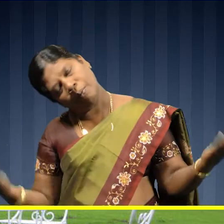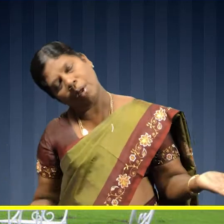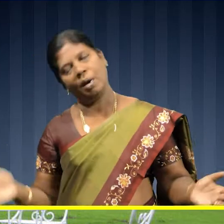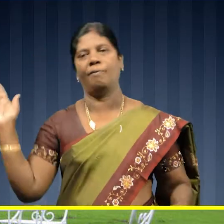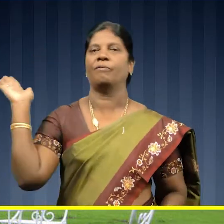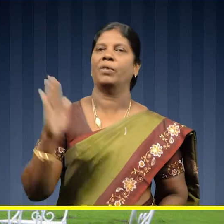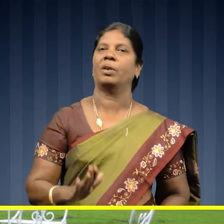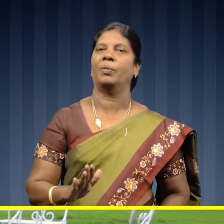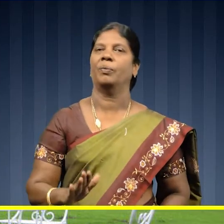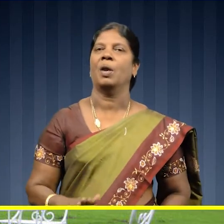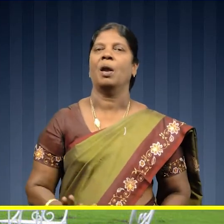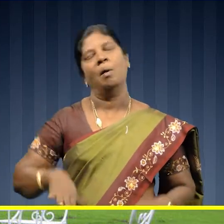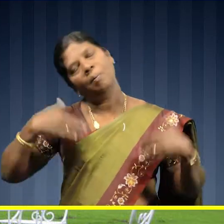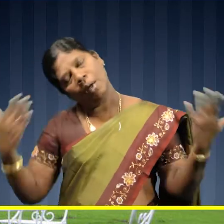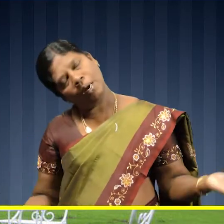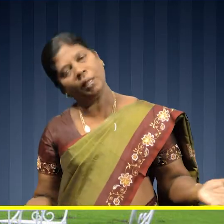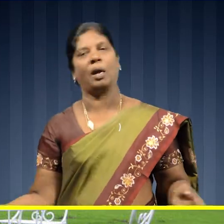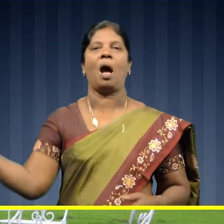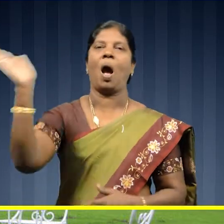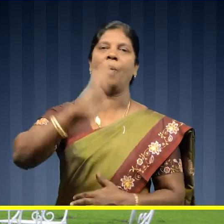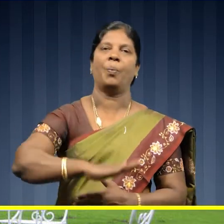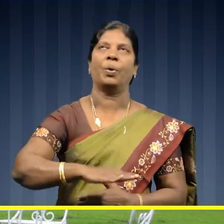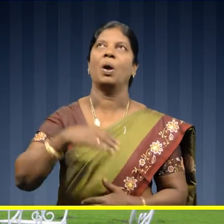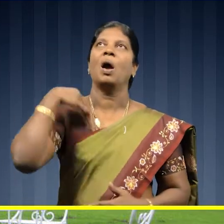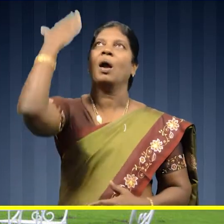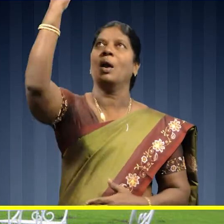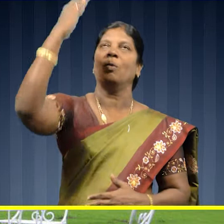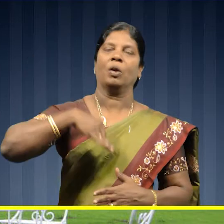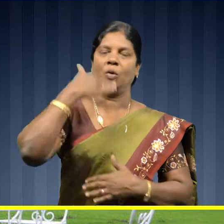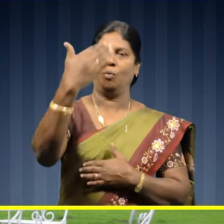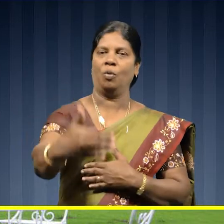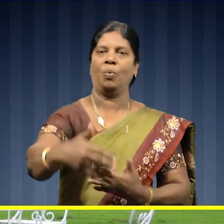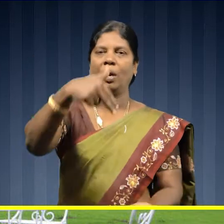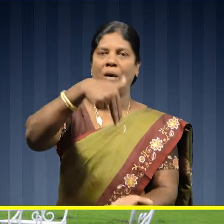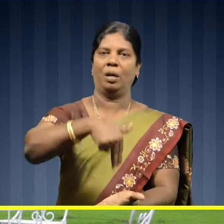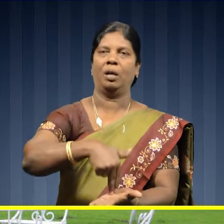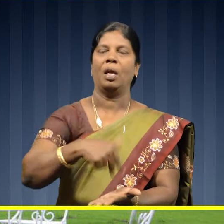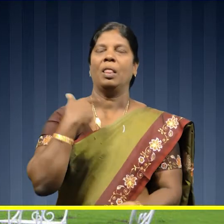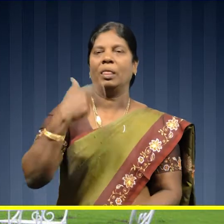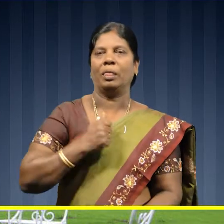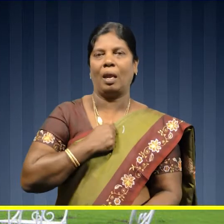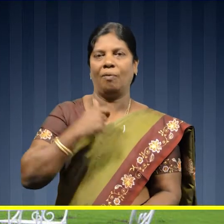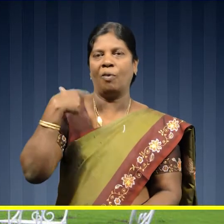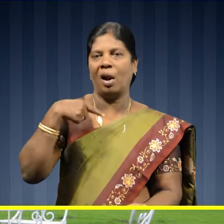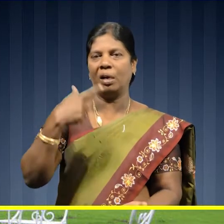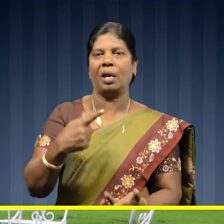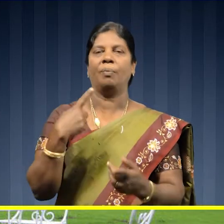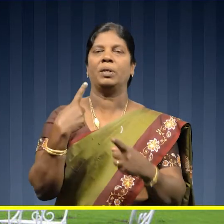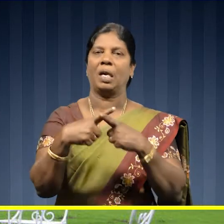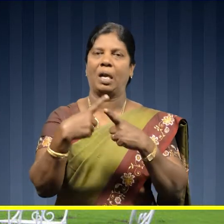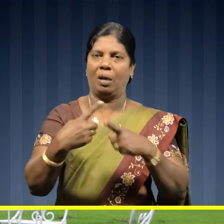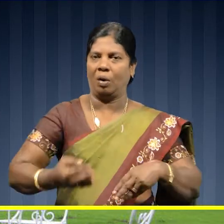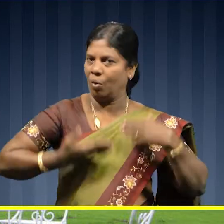ஒரு நாள் மரணம் அவனை சந்திக்கும், மரணத்திற்கு பிறகு கடவுளுக்கு முன்னால் நின்று தன் வாழ்க்கையை